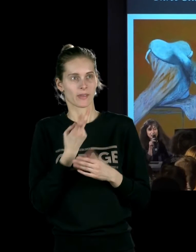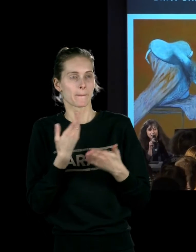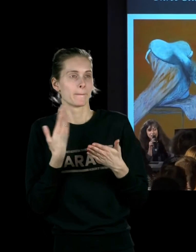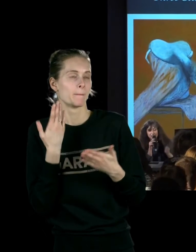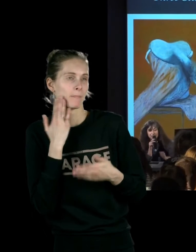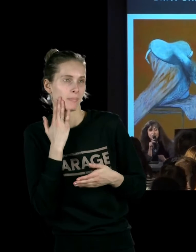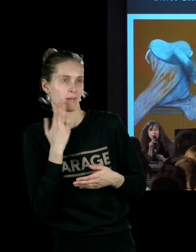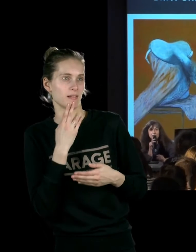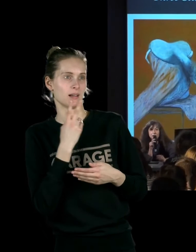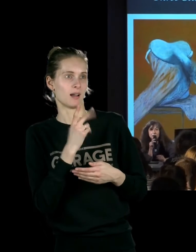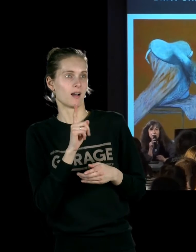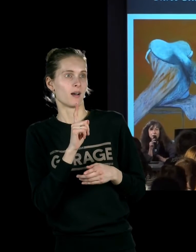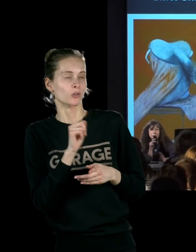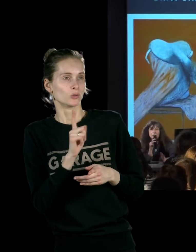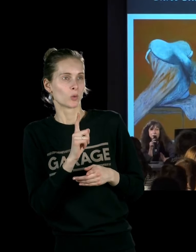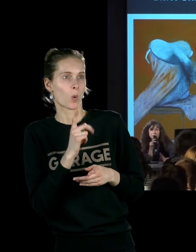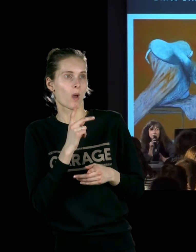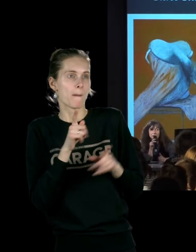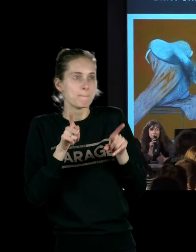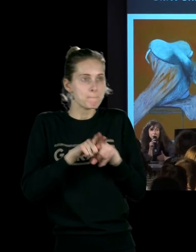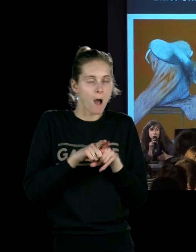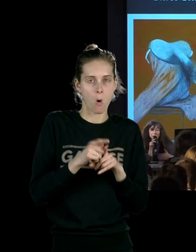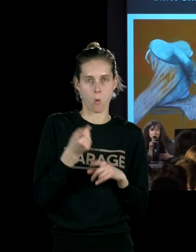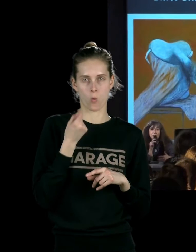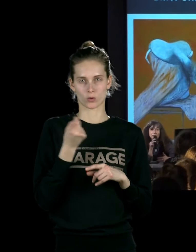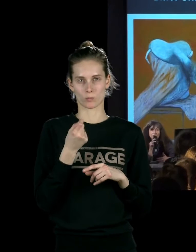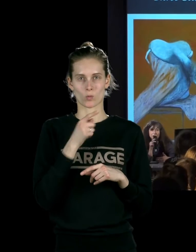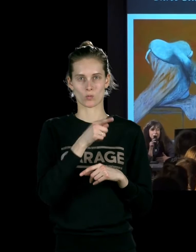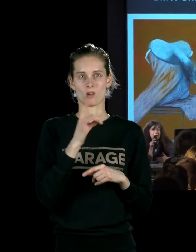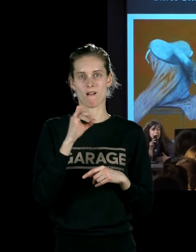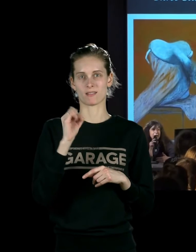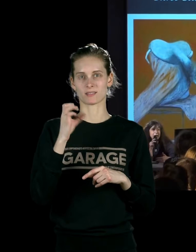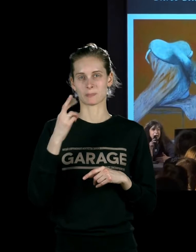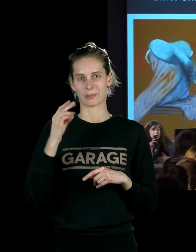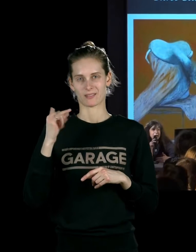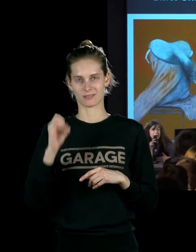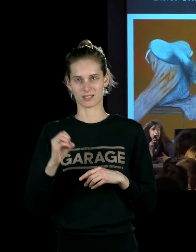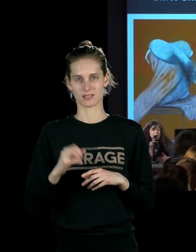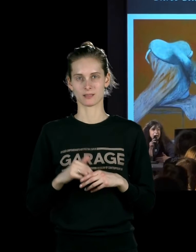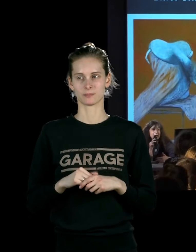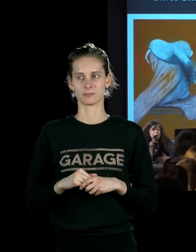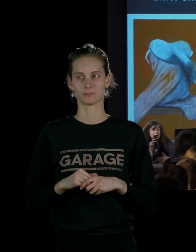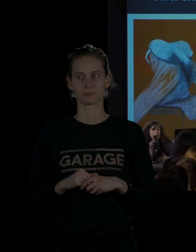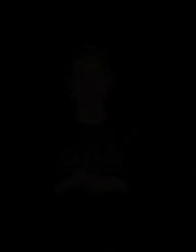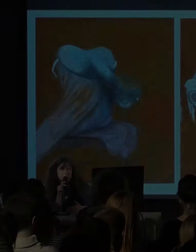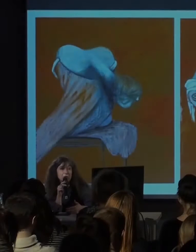можно ассоциировать с распятым. Это предстоящее.